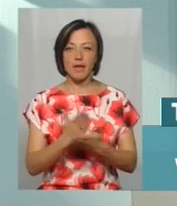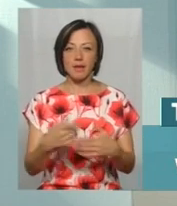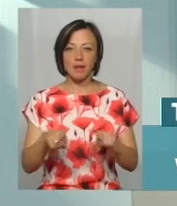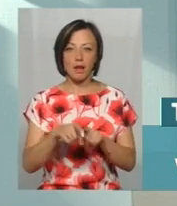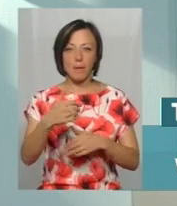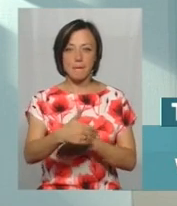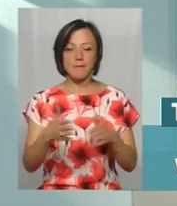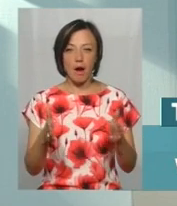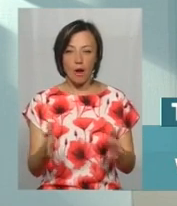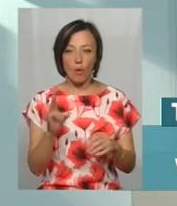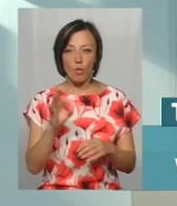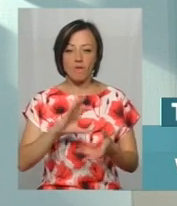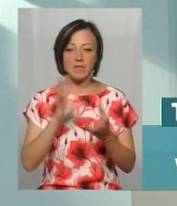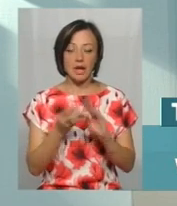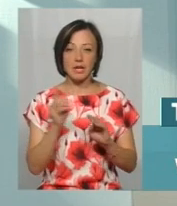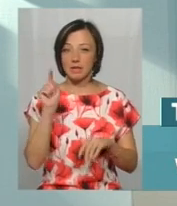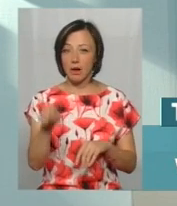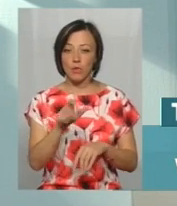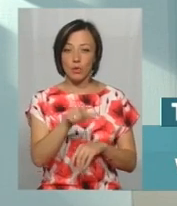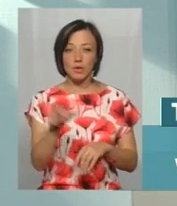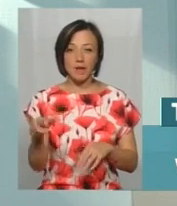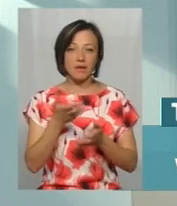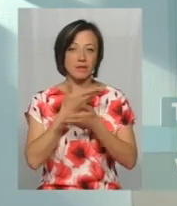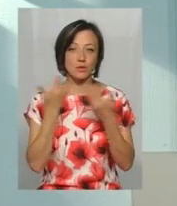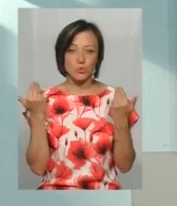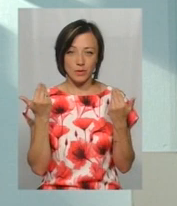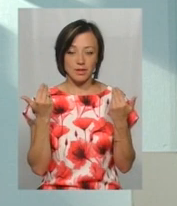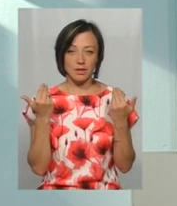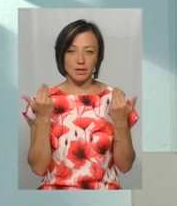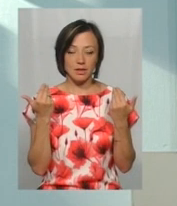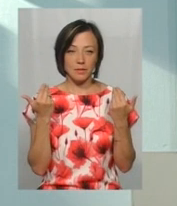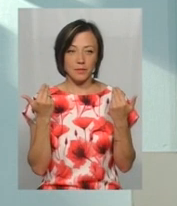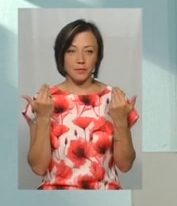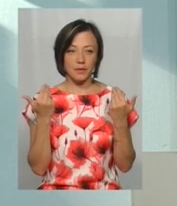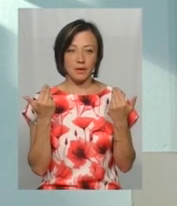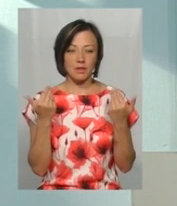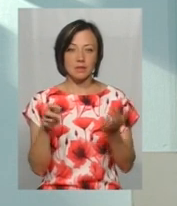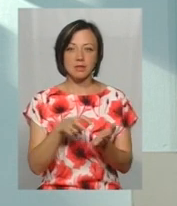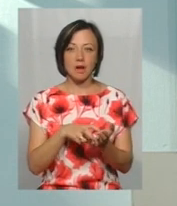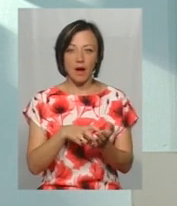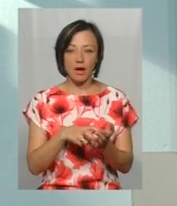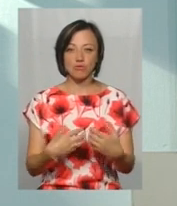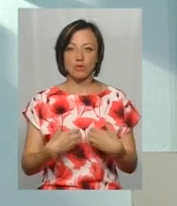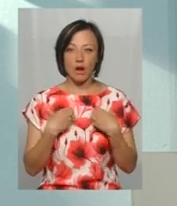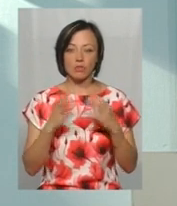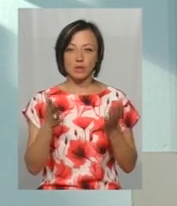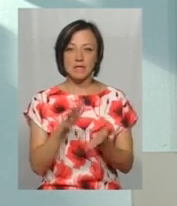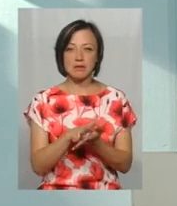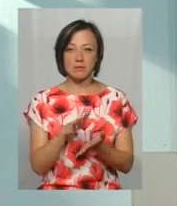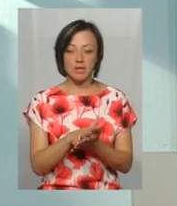баки, але взагалі там у людей відсутній, скажімо так, страх, жах, що буде